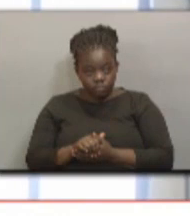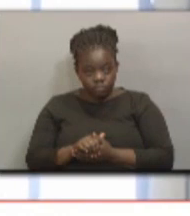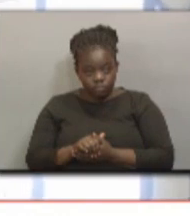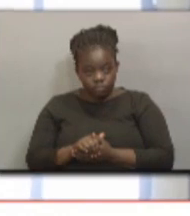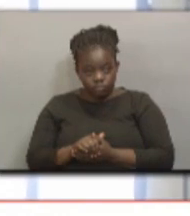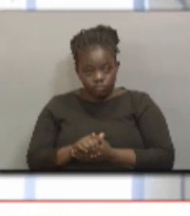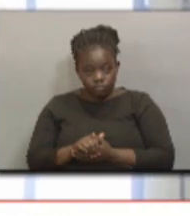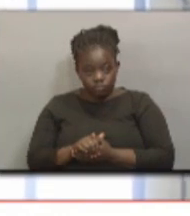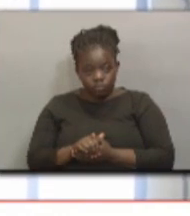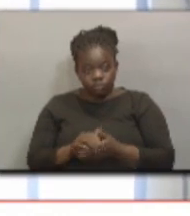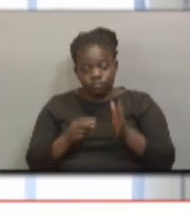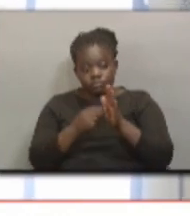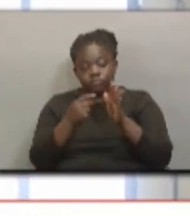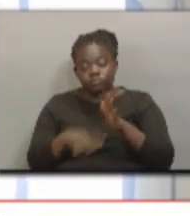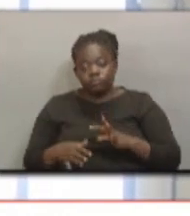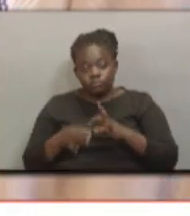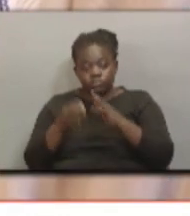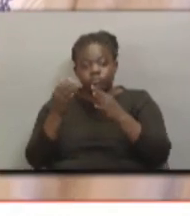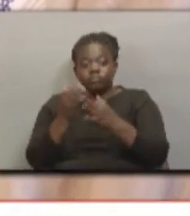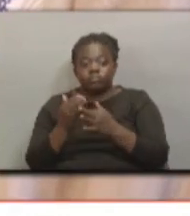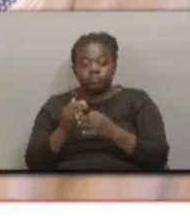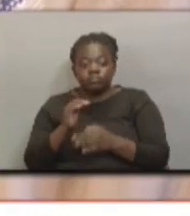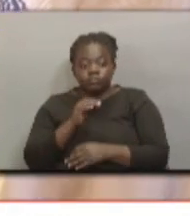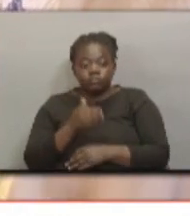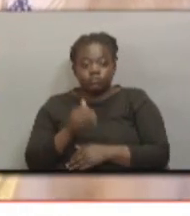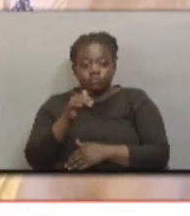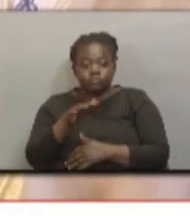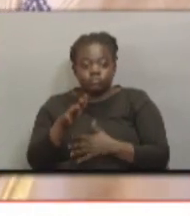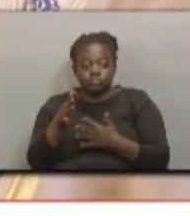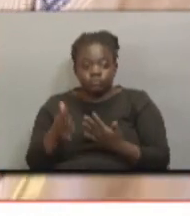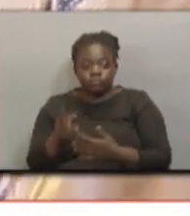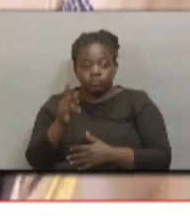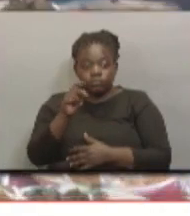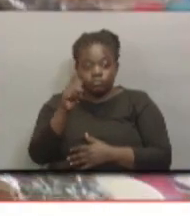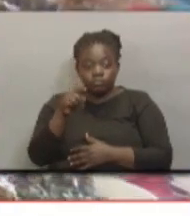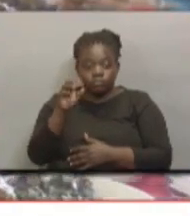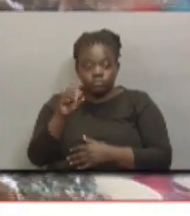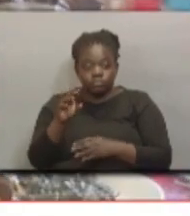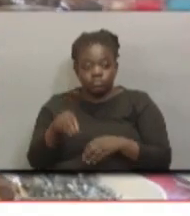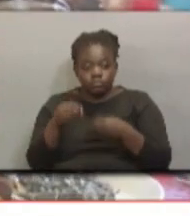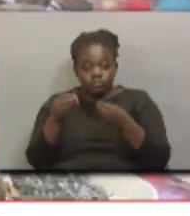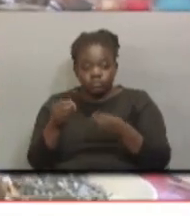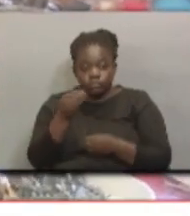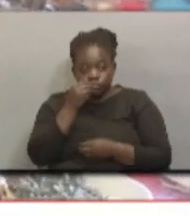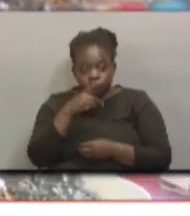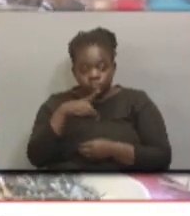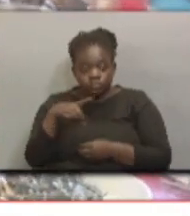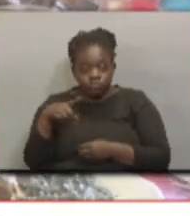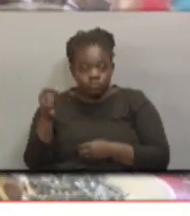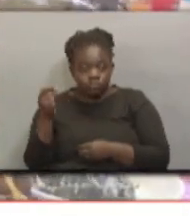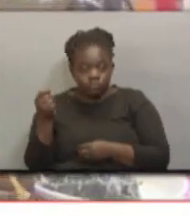nno kiyina kiraziwe enkolagana wakati waffe. Oluvannyuma lw'okuwewebwa Kizito agabuddwa ekijjulo n'atwalibwa mu